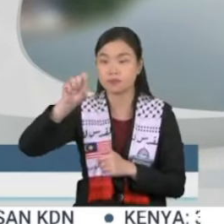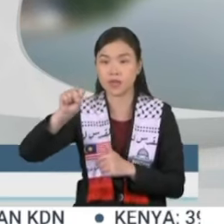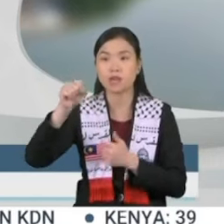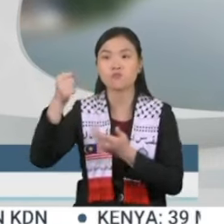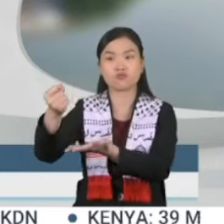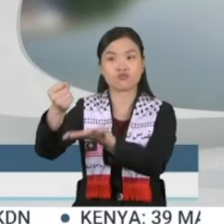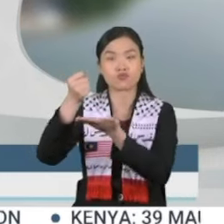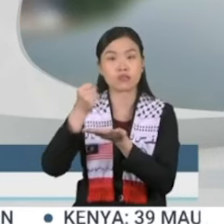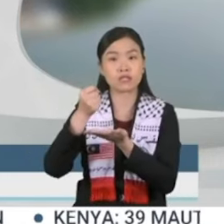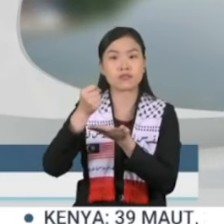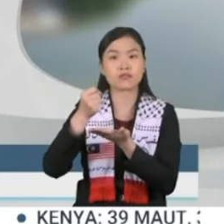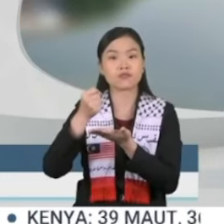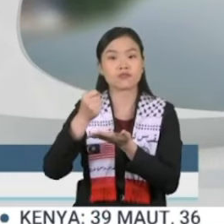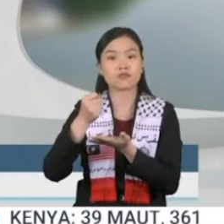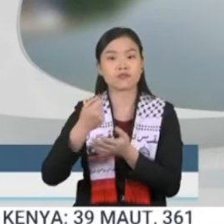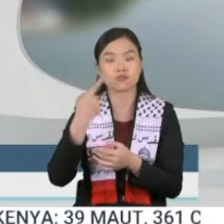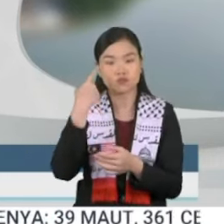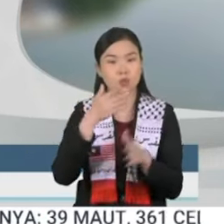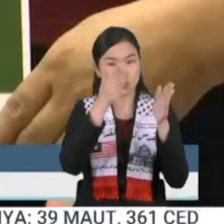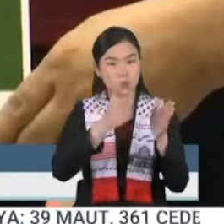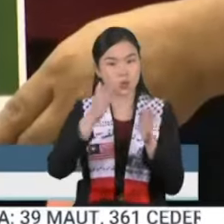kepada penduduk berkenaan.